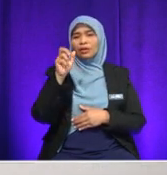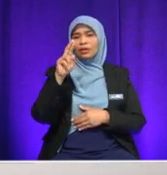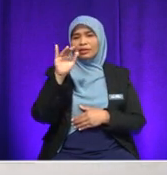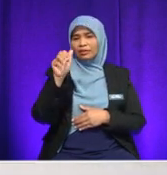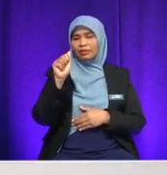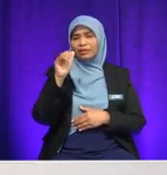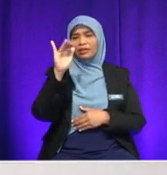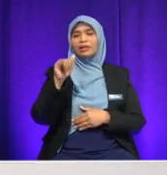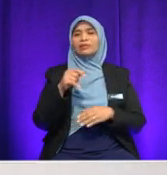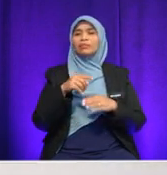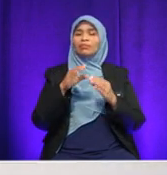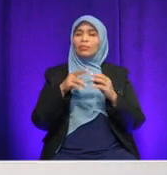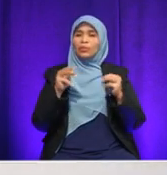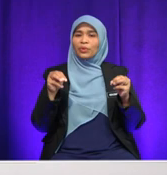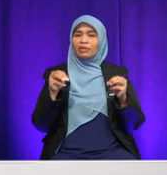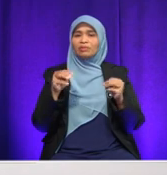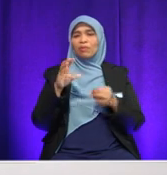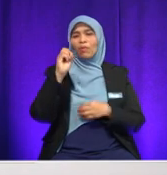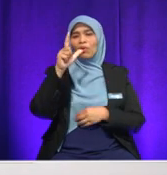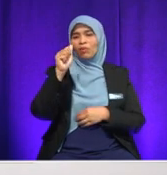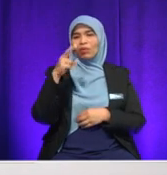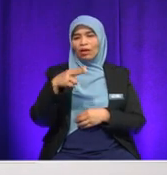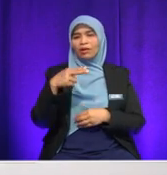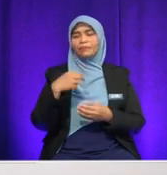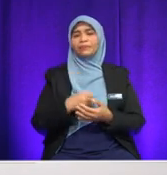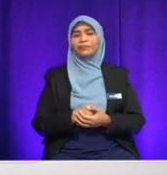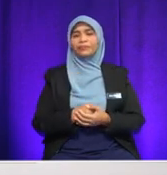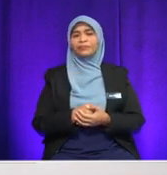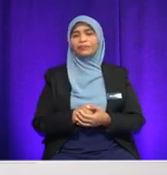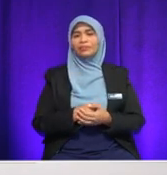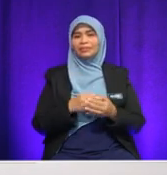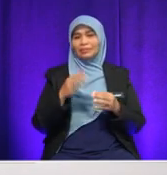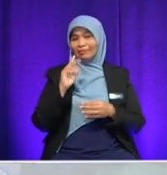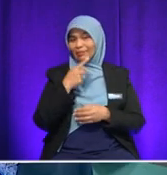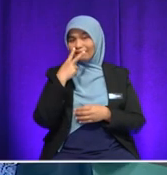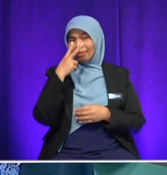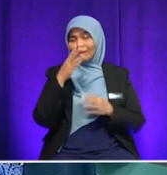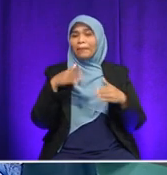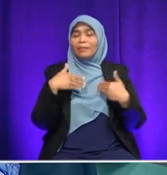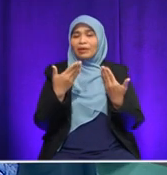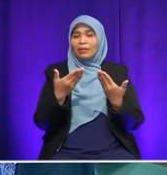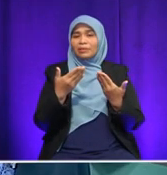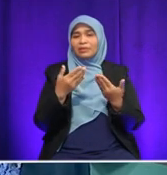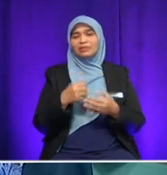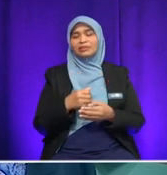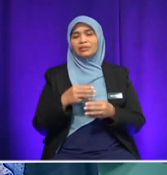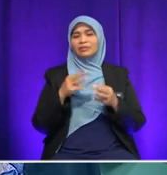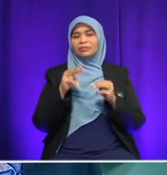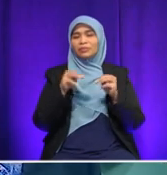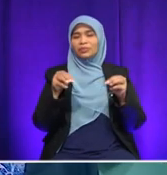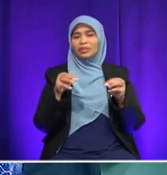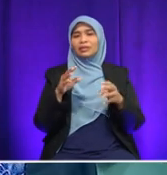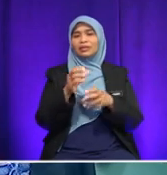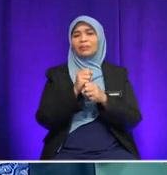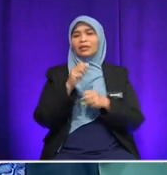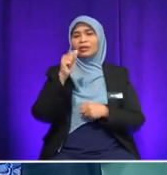yang diolah yang menepati ciri-ciri penulisan. Baik. Kita tengok macam mana kita adaptasikan daripada cerpen kepada